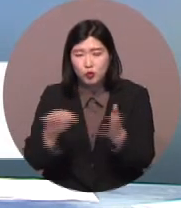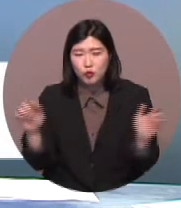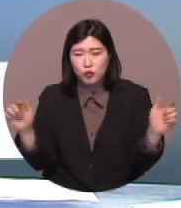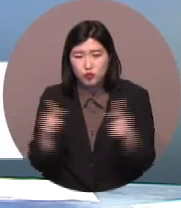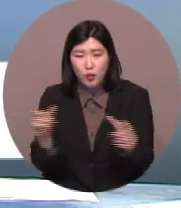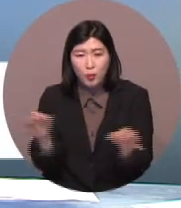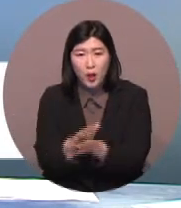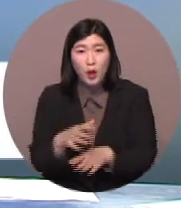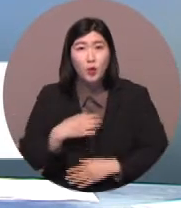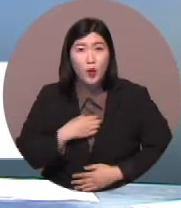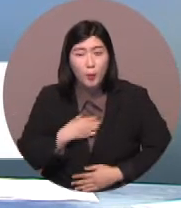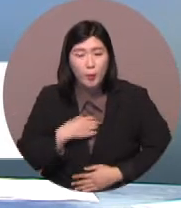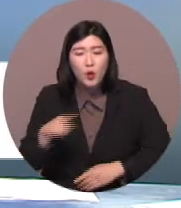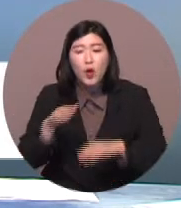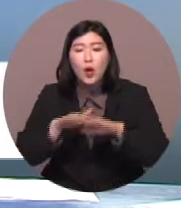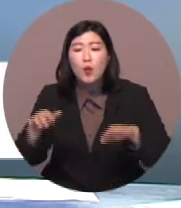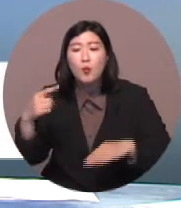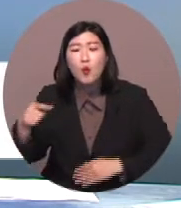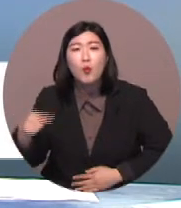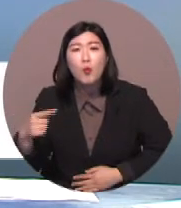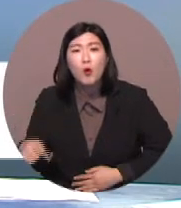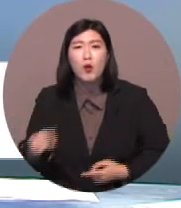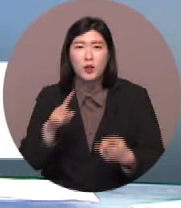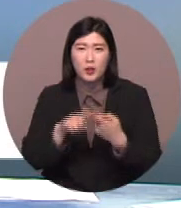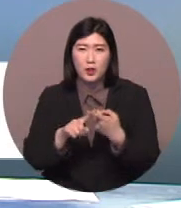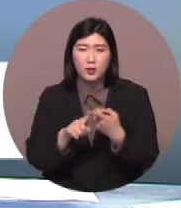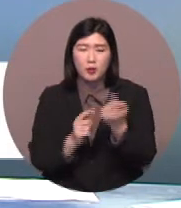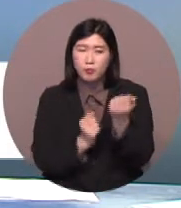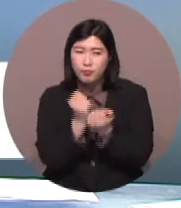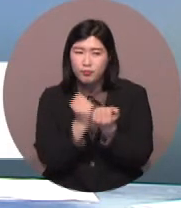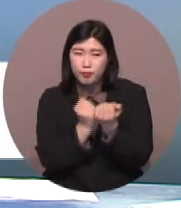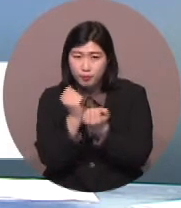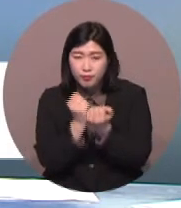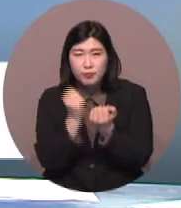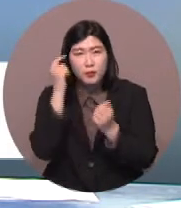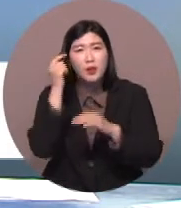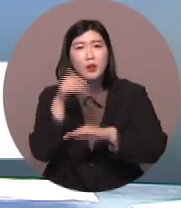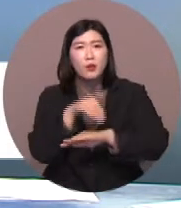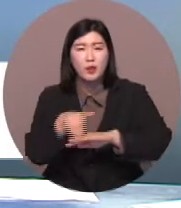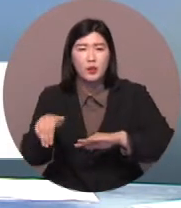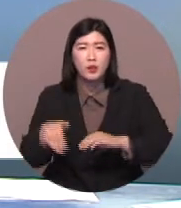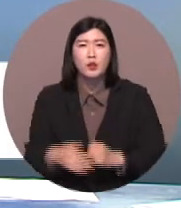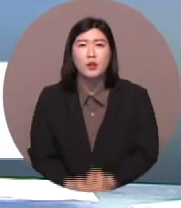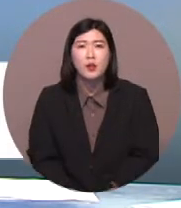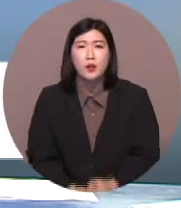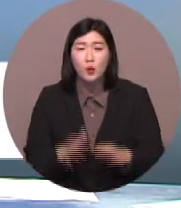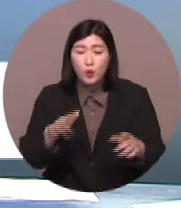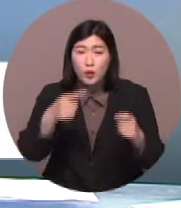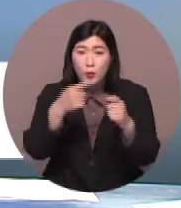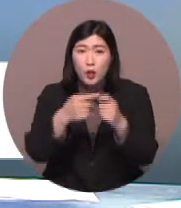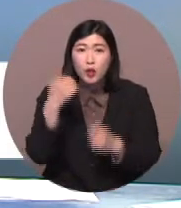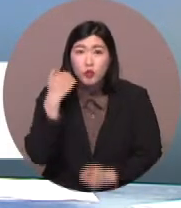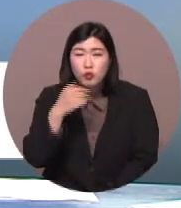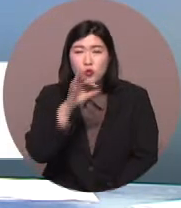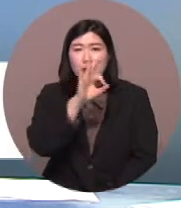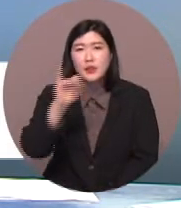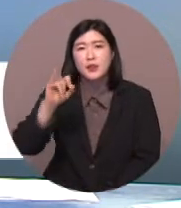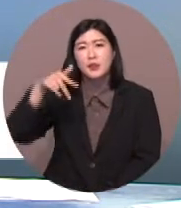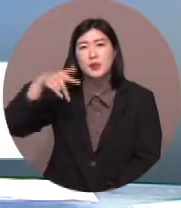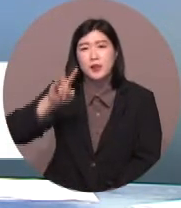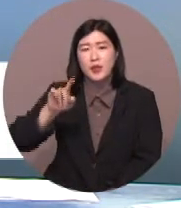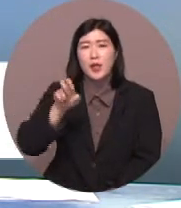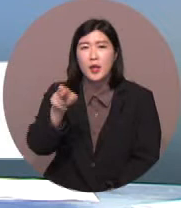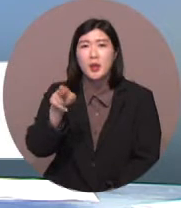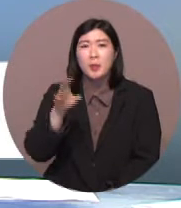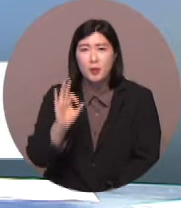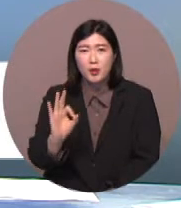대통령의 해법과 시각이 무엇보다 중요하다는 판단 때문입니다. 오늘은 그 첫 번째 순서로 이재명